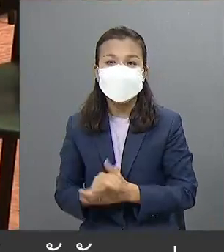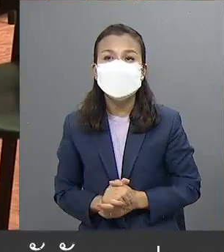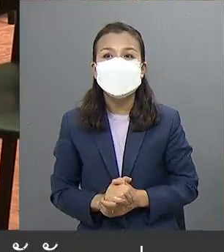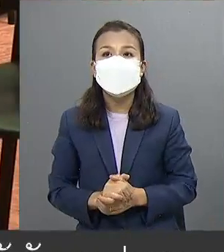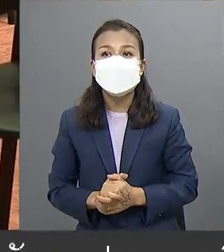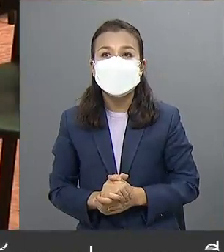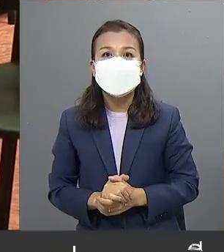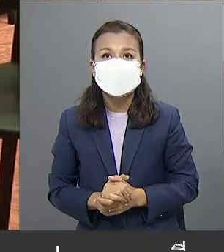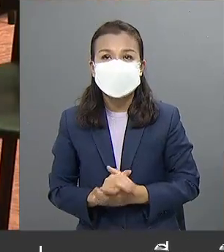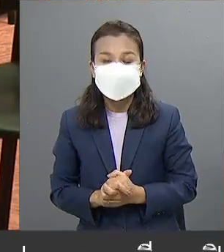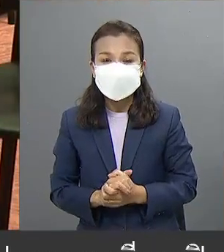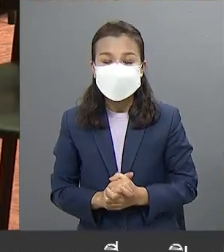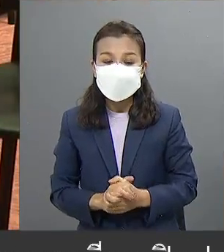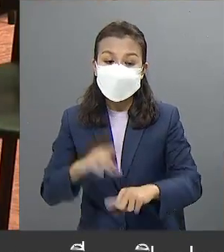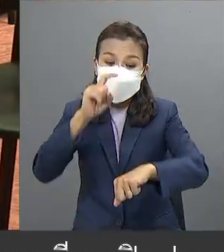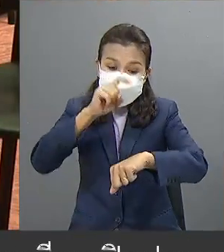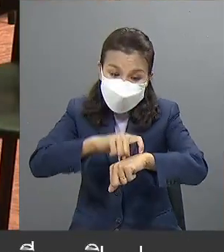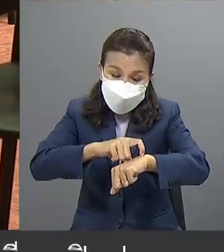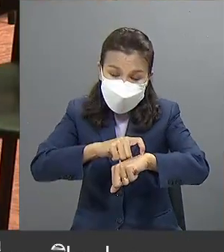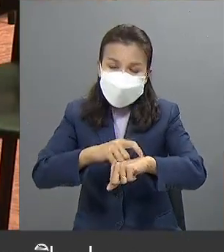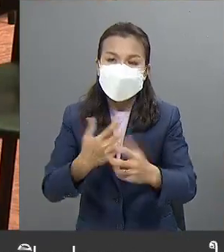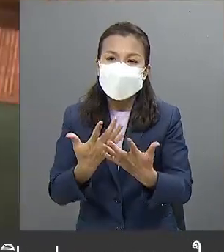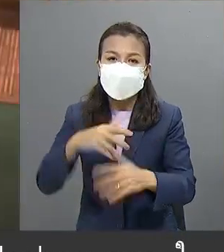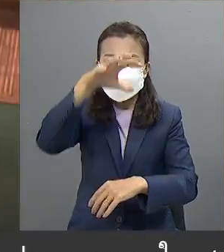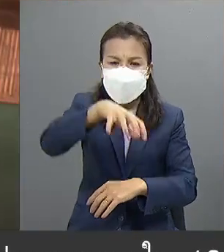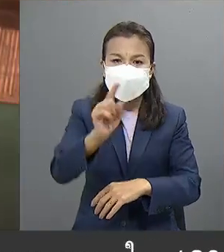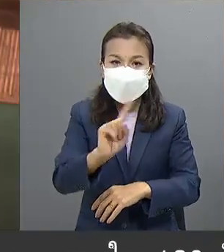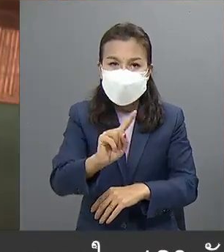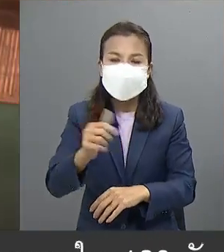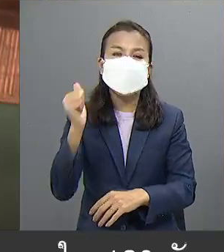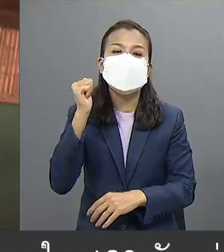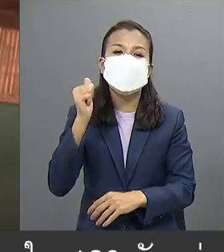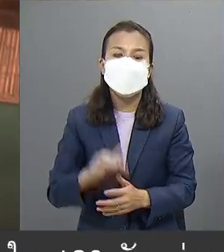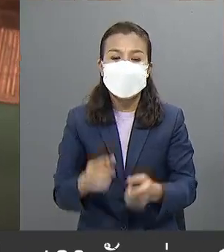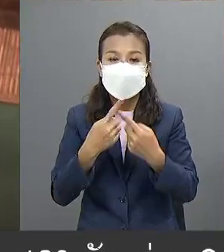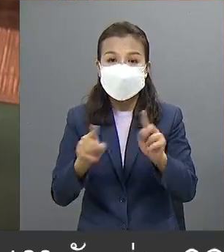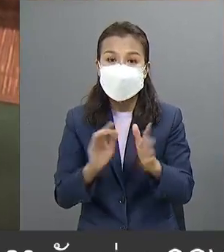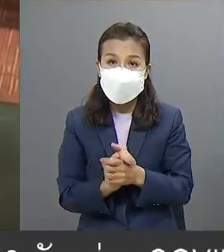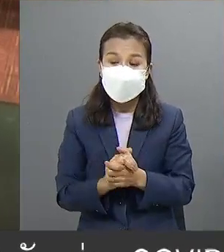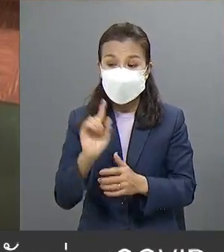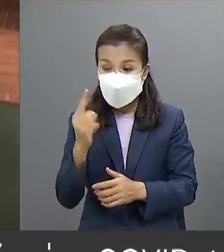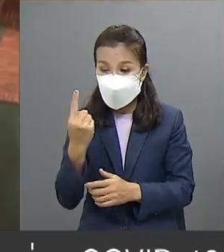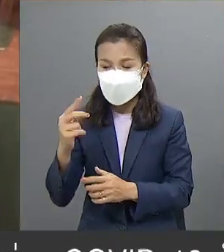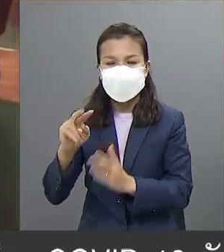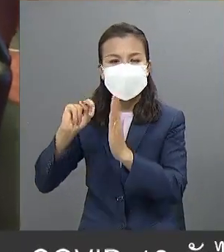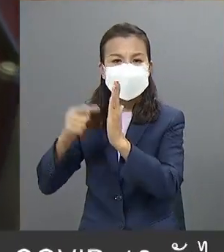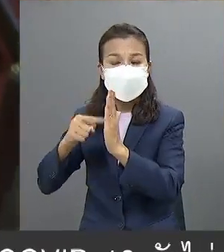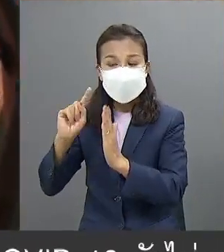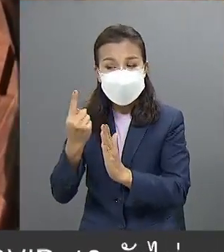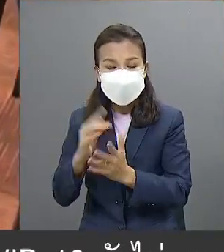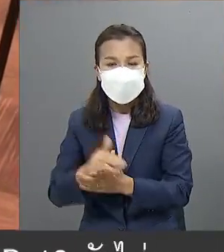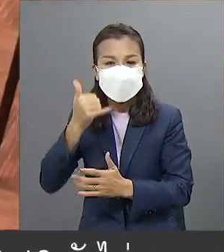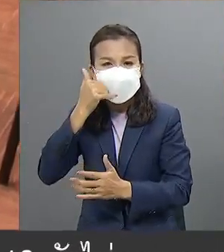และสถานที่ยังคงเป็นตามคิวนัดเดิมหากผู้ที่ไม่สะดวกเดินทางมาฉีดในคิวฉีดใหม่ให้ติดต่อที่สายด่วนวัคซีน